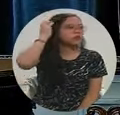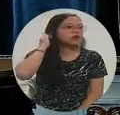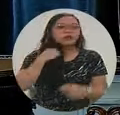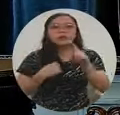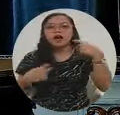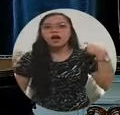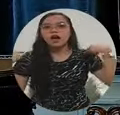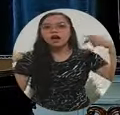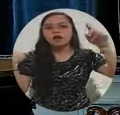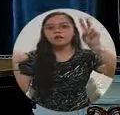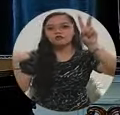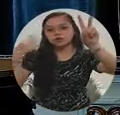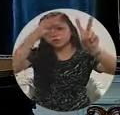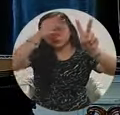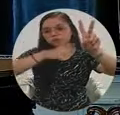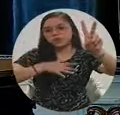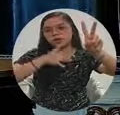Naminyo siya,